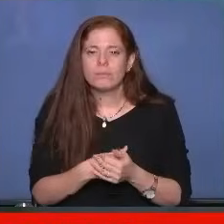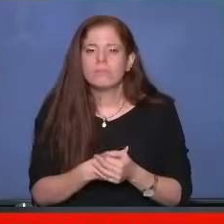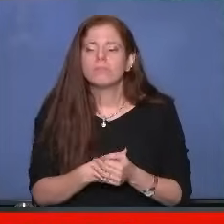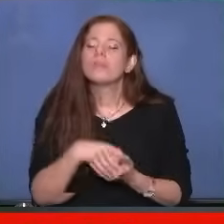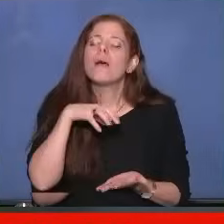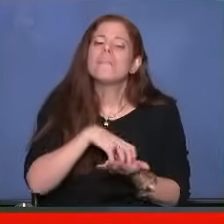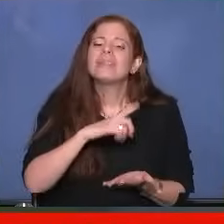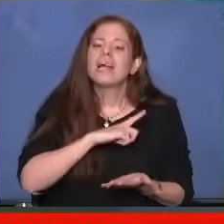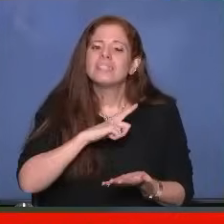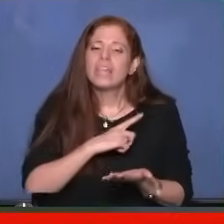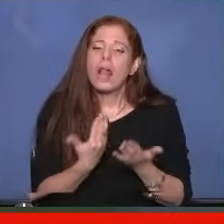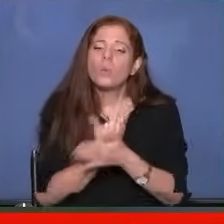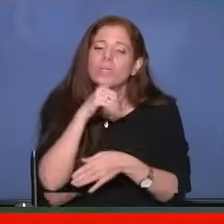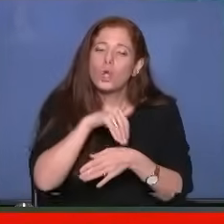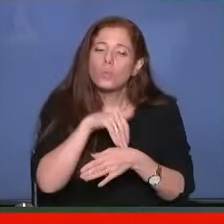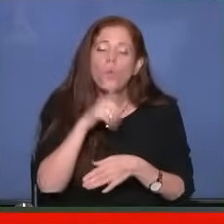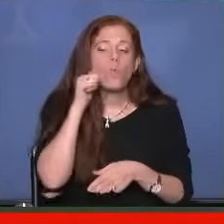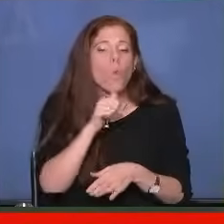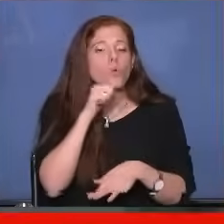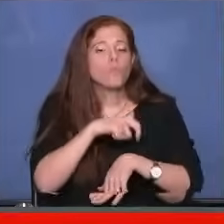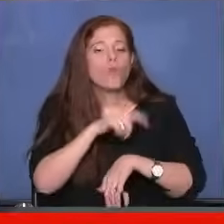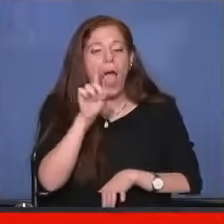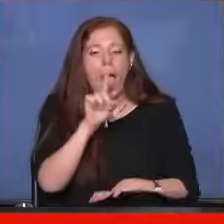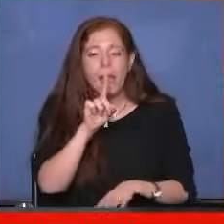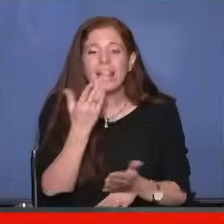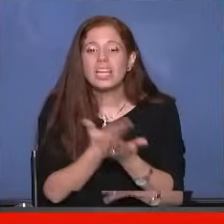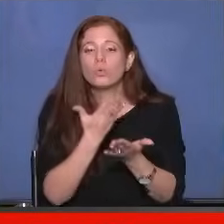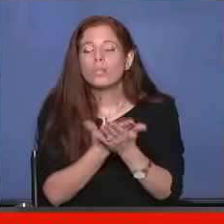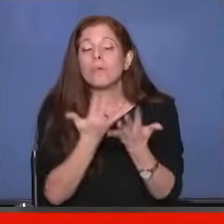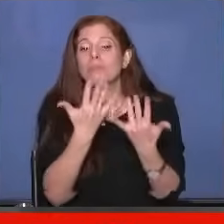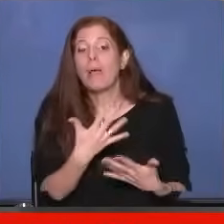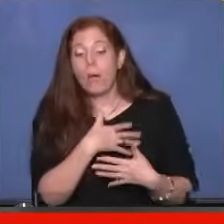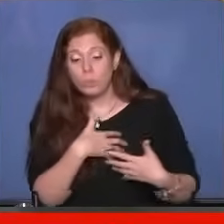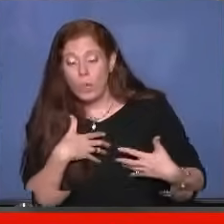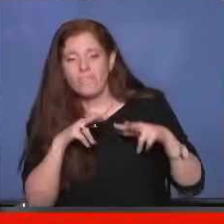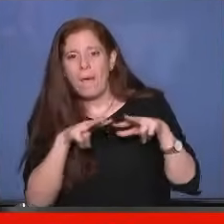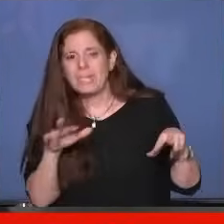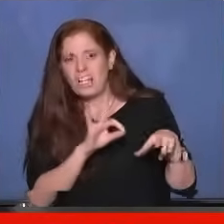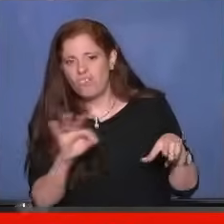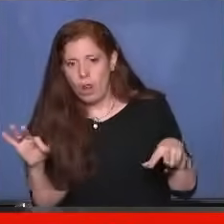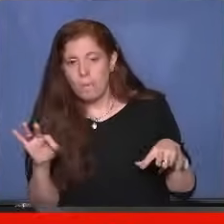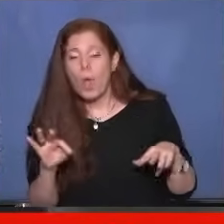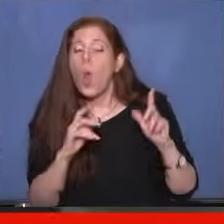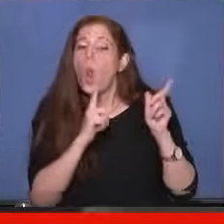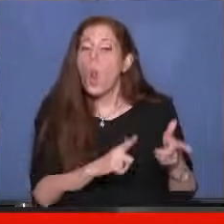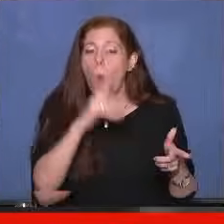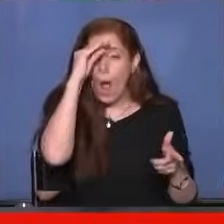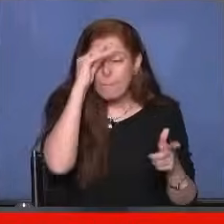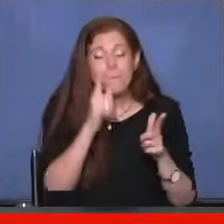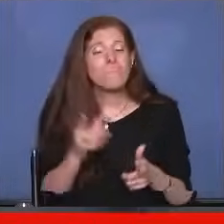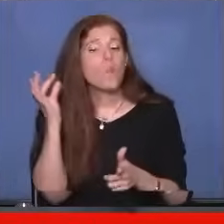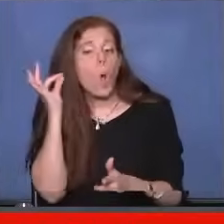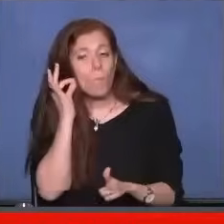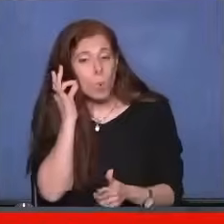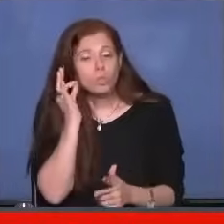יעודכנו מדי יום בשעה 13:00 הנתונים על מספר הפצועים ועל מצבם, לוחמים ולוחמות שצפויים